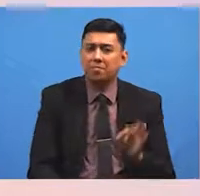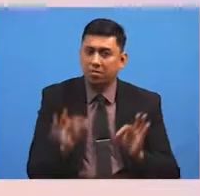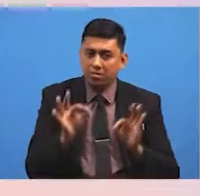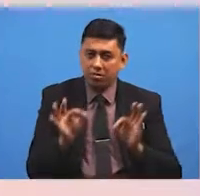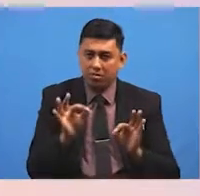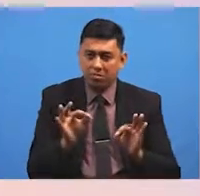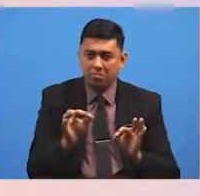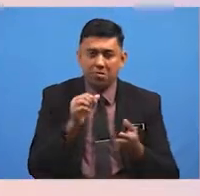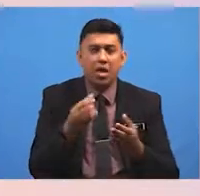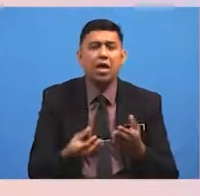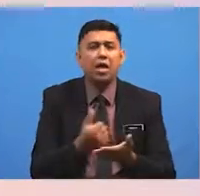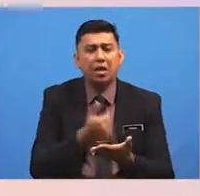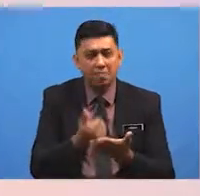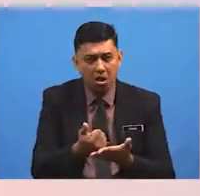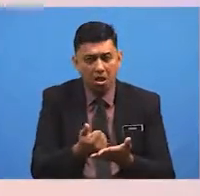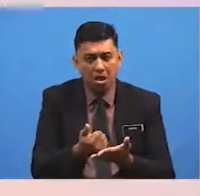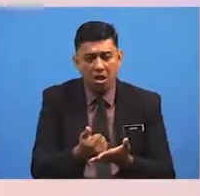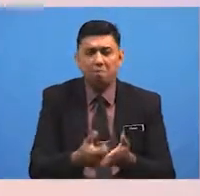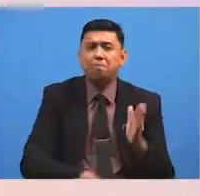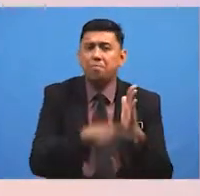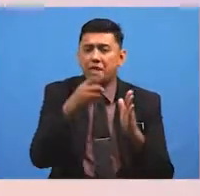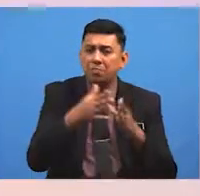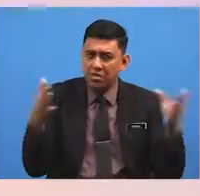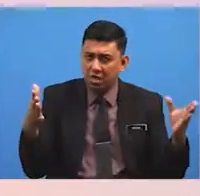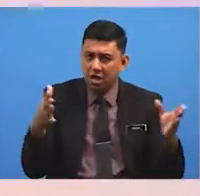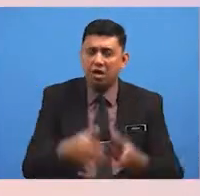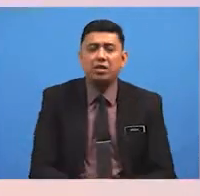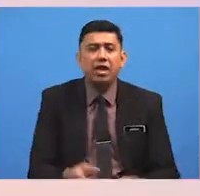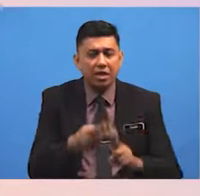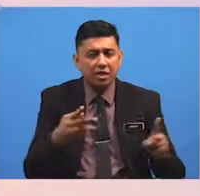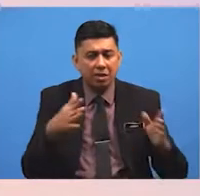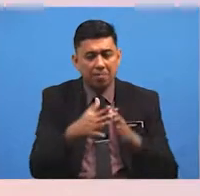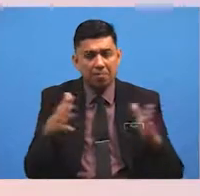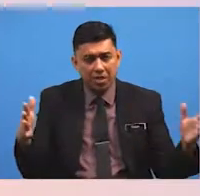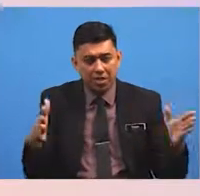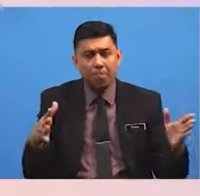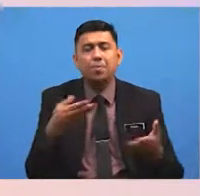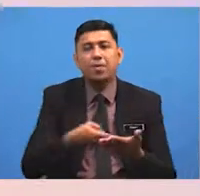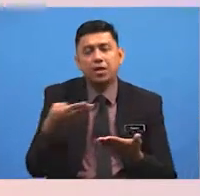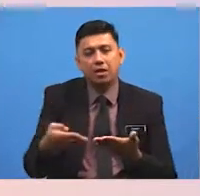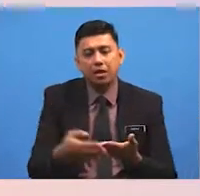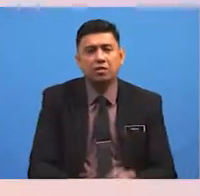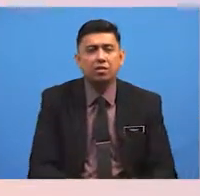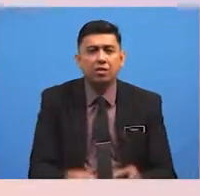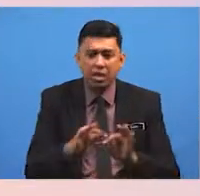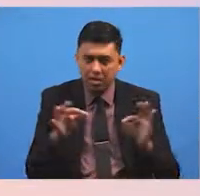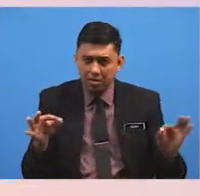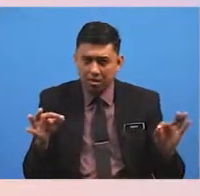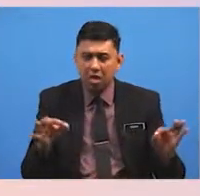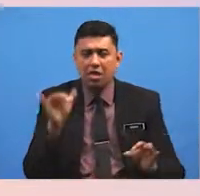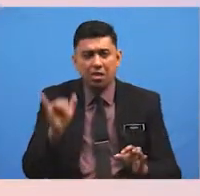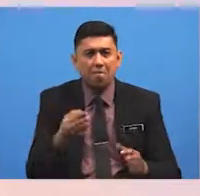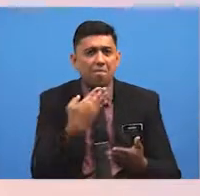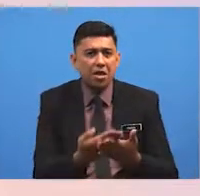Emang penerimaan lebih besar daripada pembayaran perniagaan mempunyai aliran sungai yang